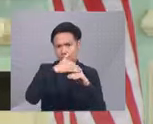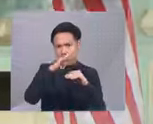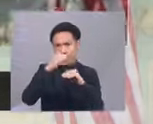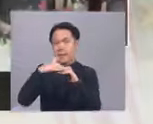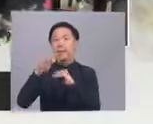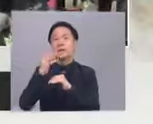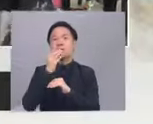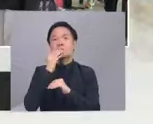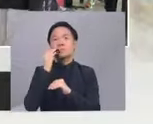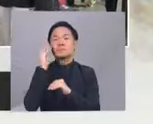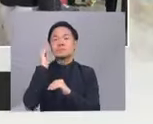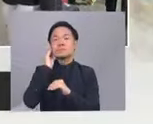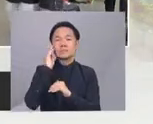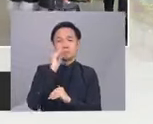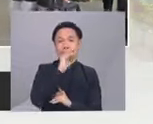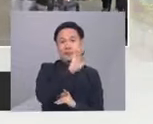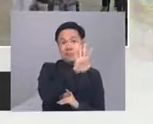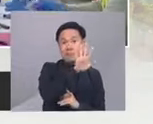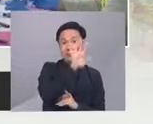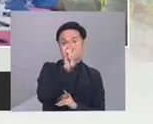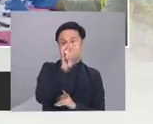seramai